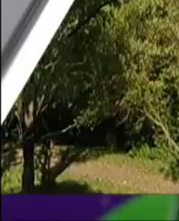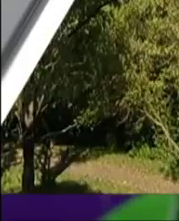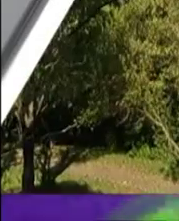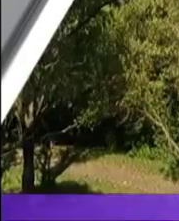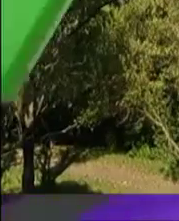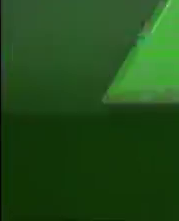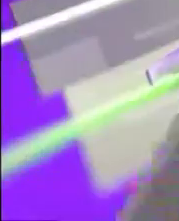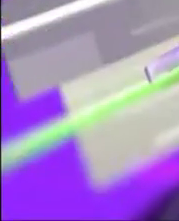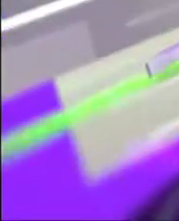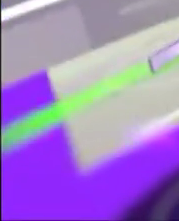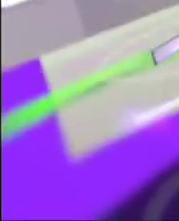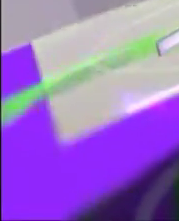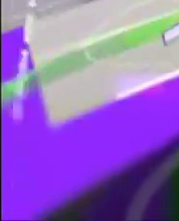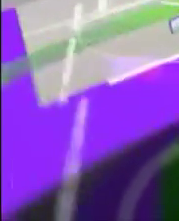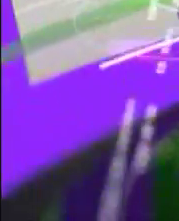дерев?